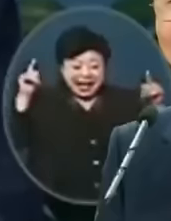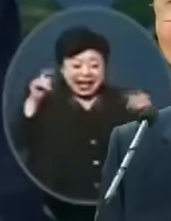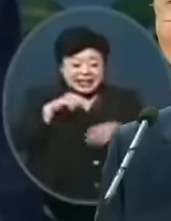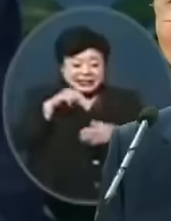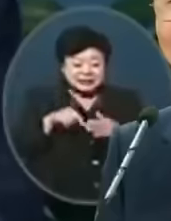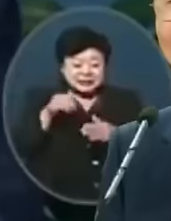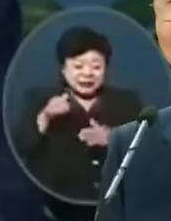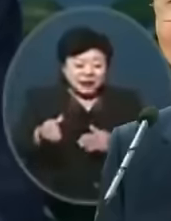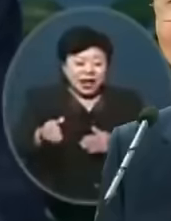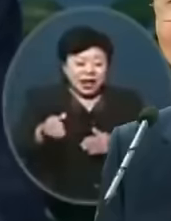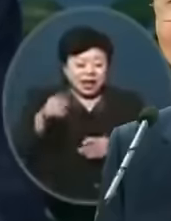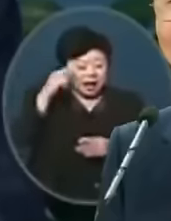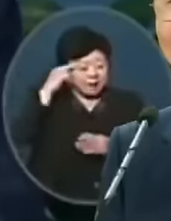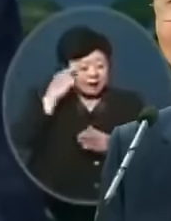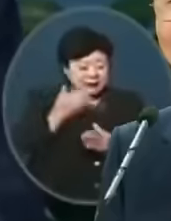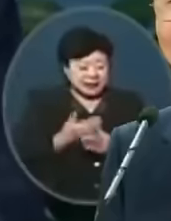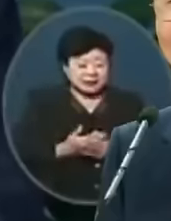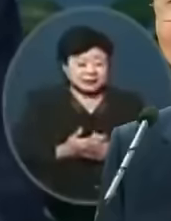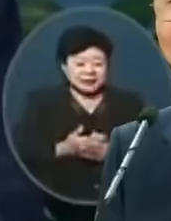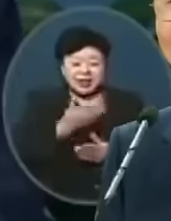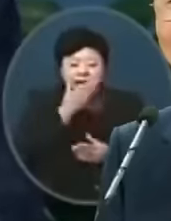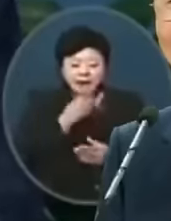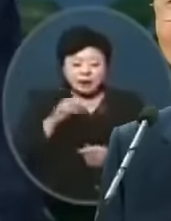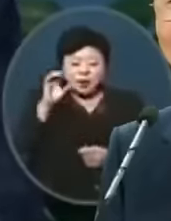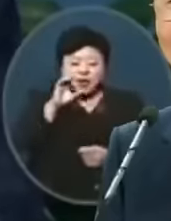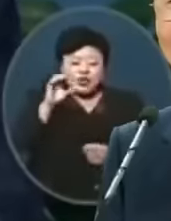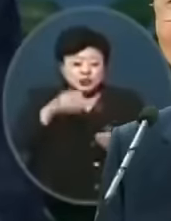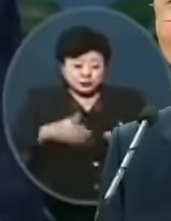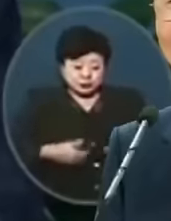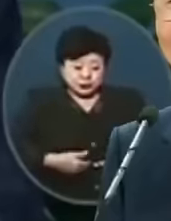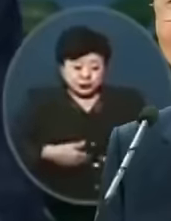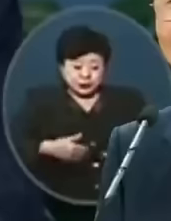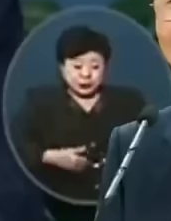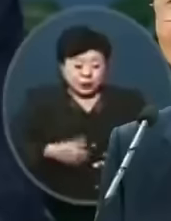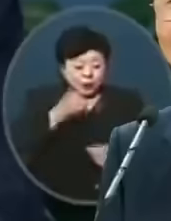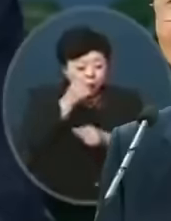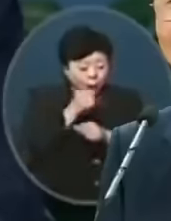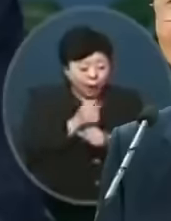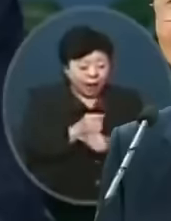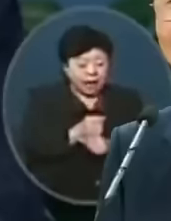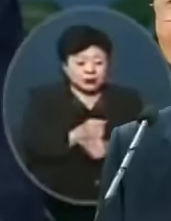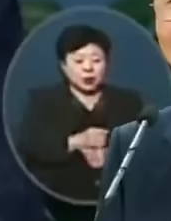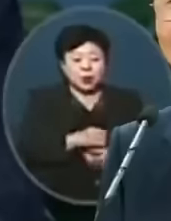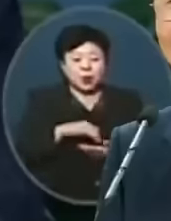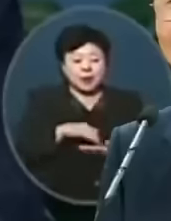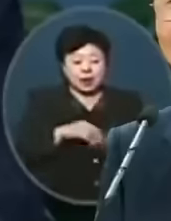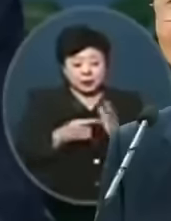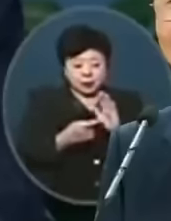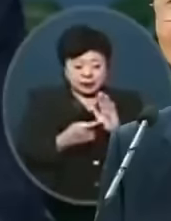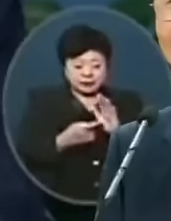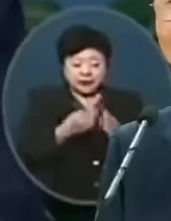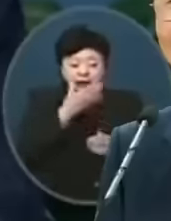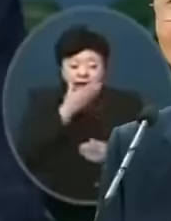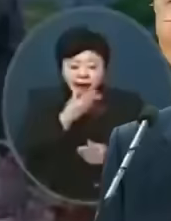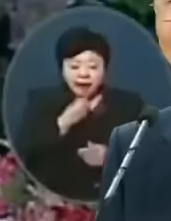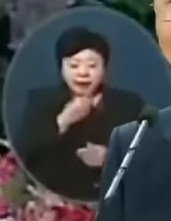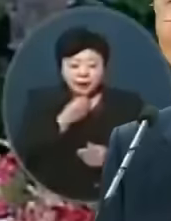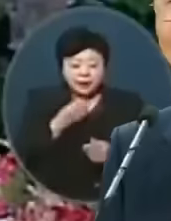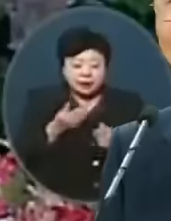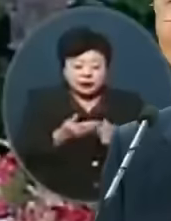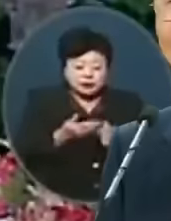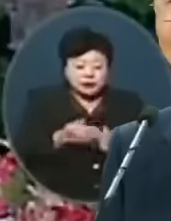교수는 행복도 연습이 필요하다는 사실을 과학적으로 밝혔습니다. 행복에 영향을